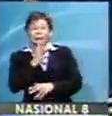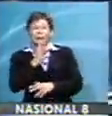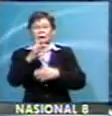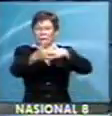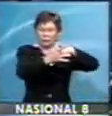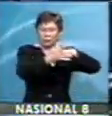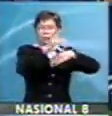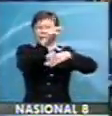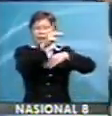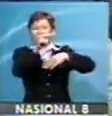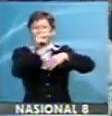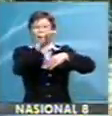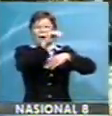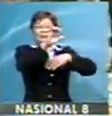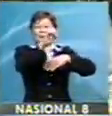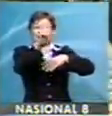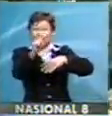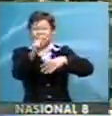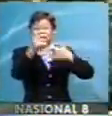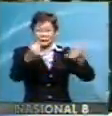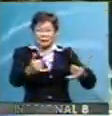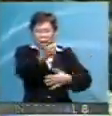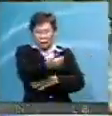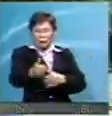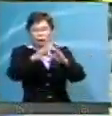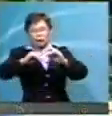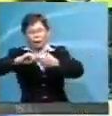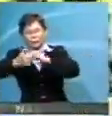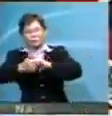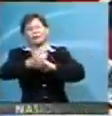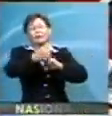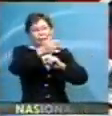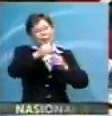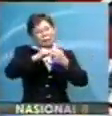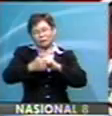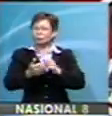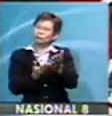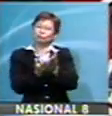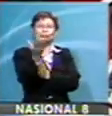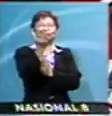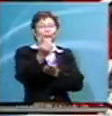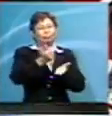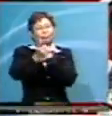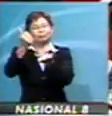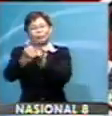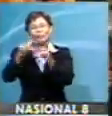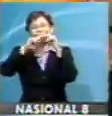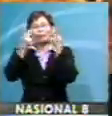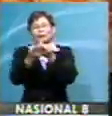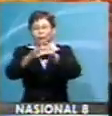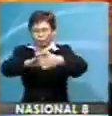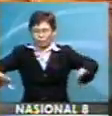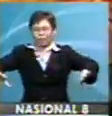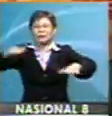teknologi komunikasi dan maklumat ICT kini menjadi alat penyelesaian masalah dan secara tidak langsung membantu pasukan penyelamat dalam